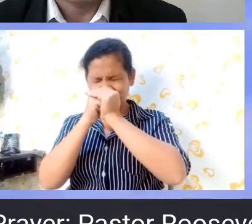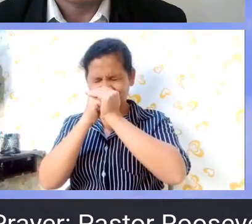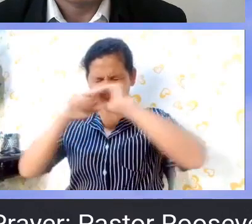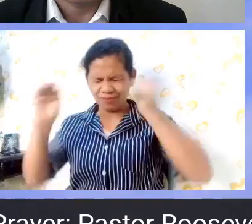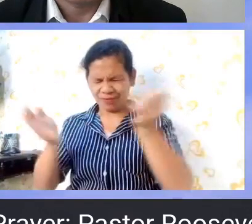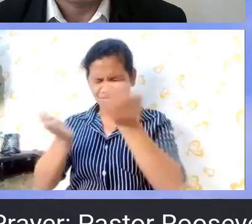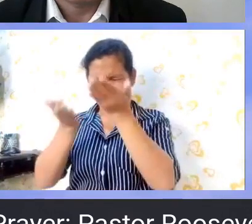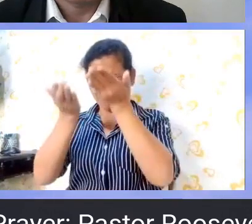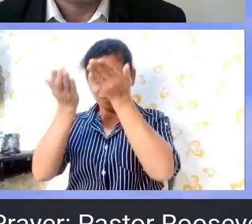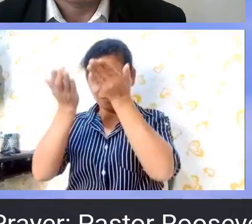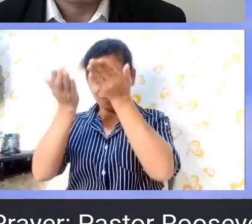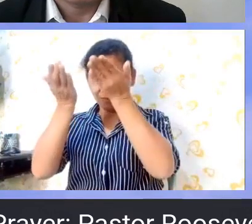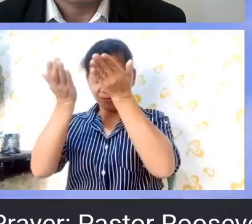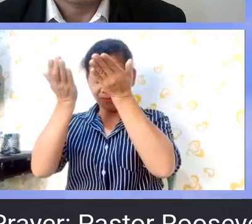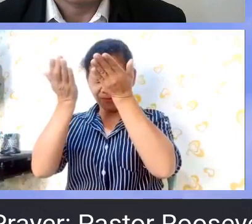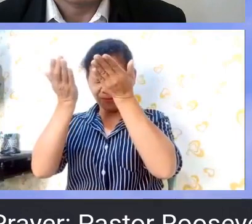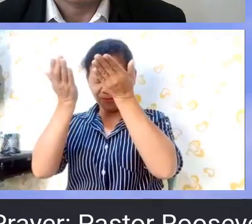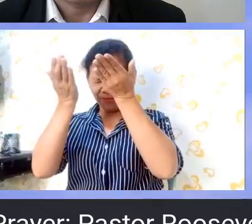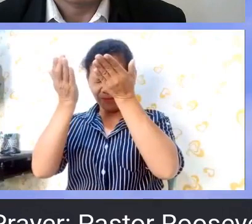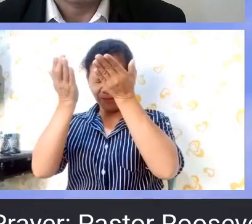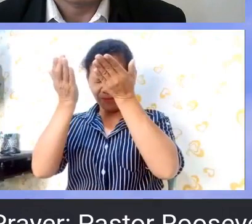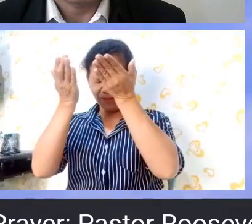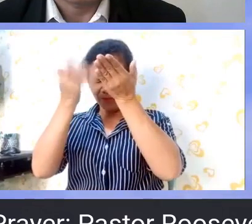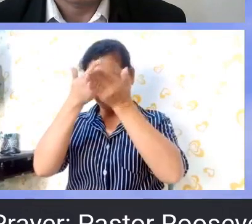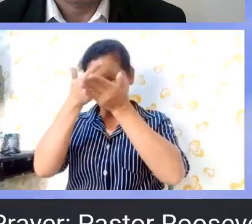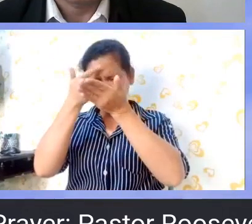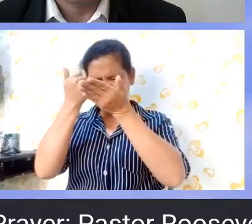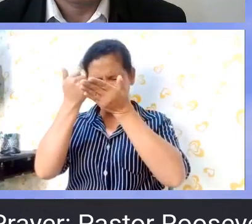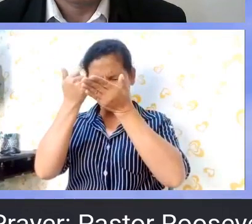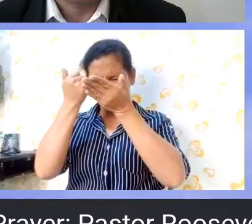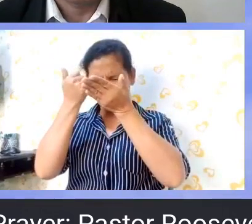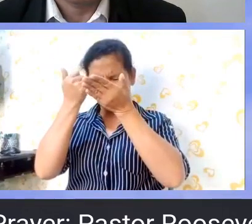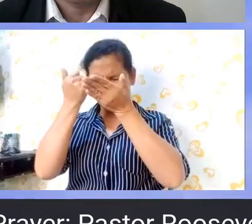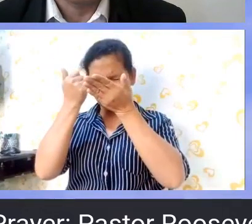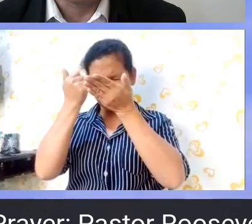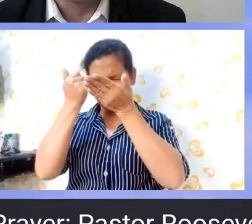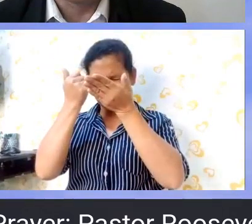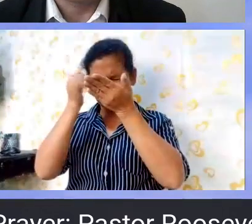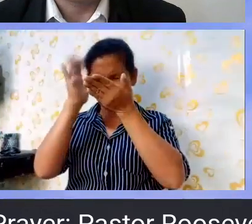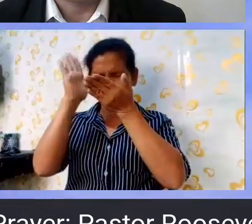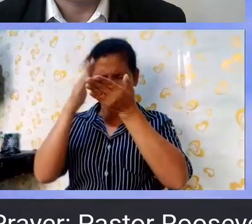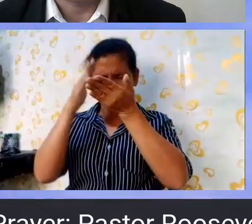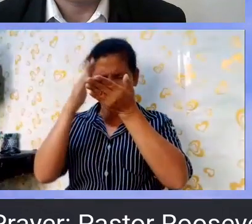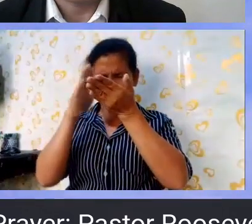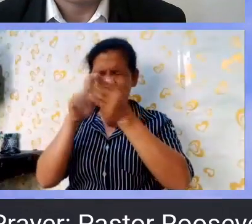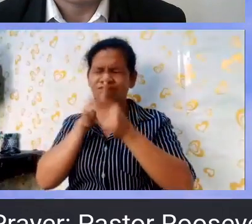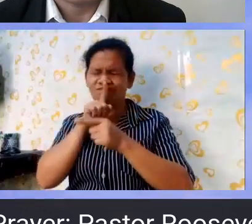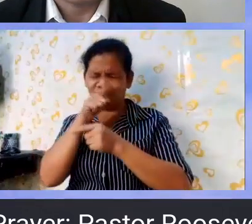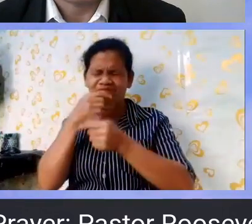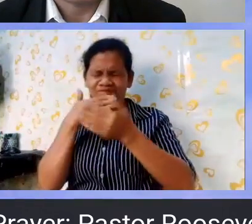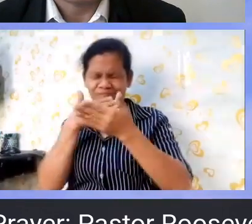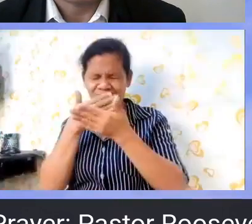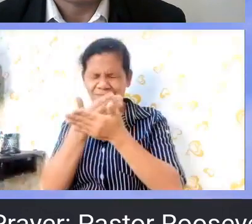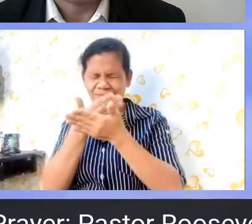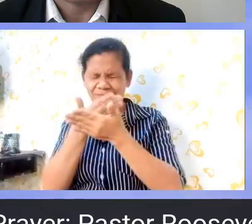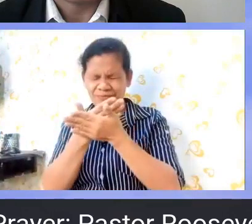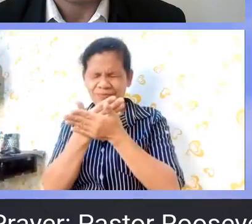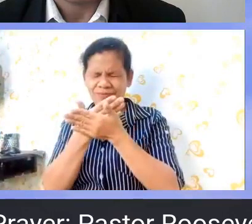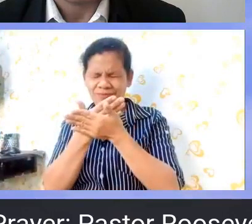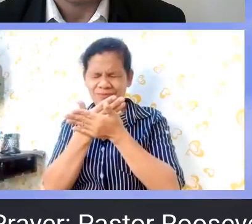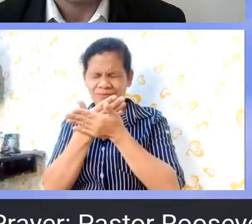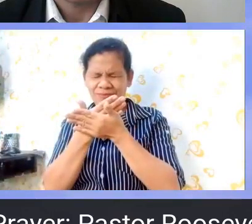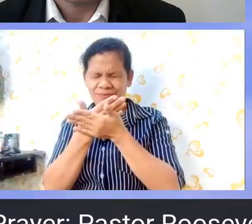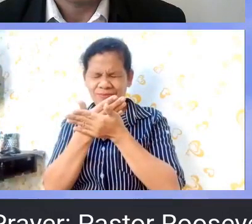Diyos. Sapagkat kayo po ay aming napakabuting Ama, na kung saan